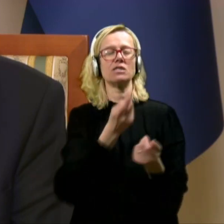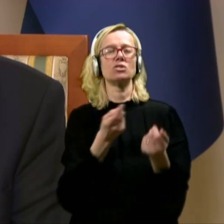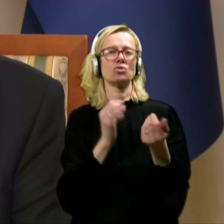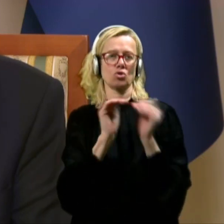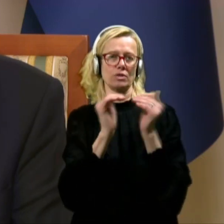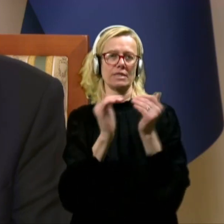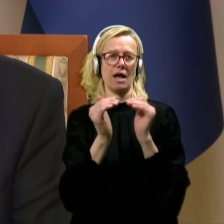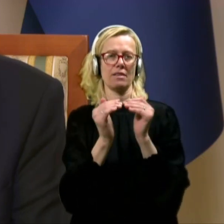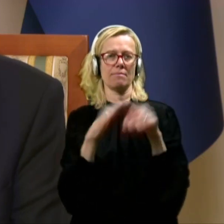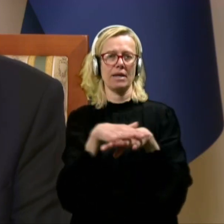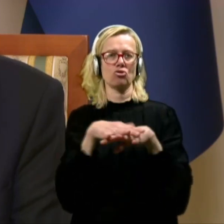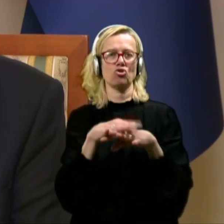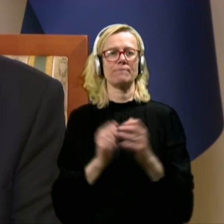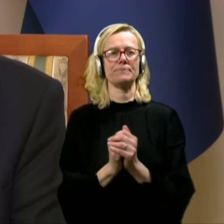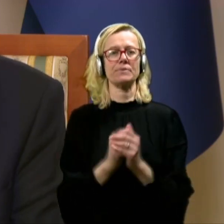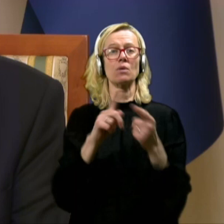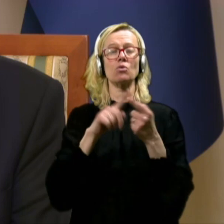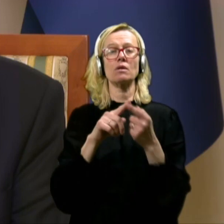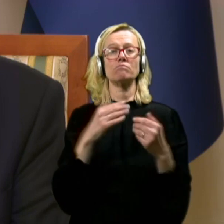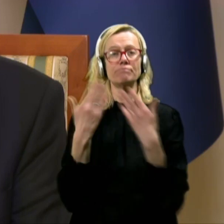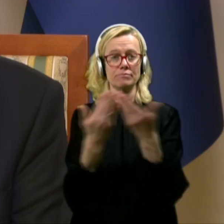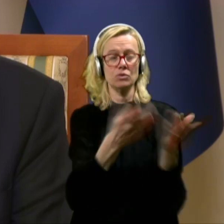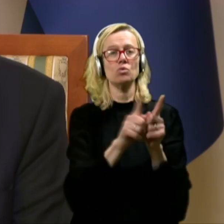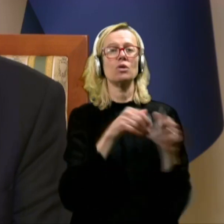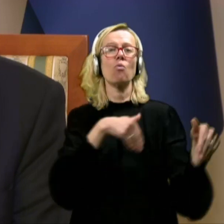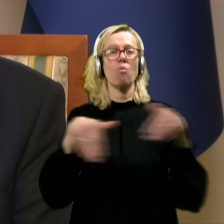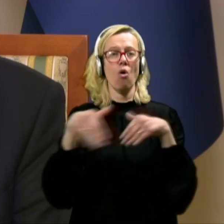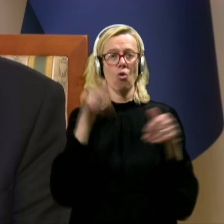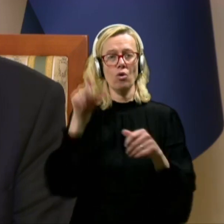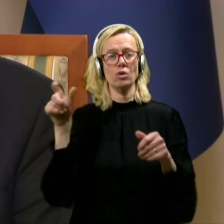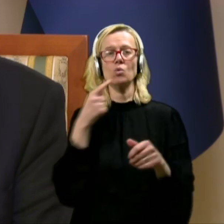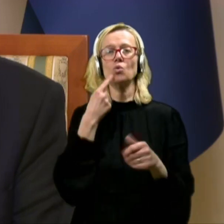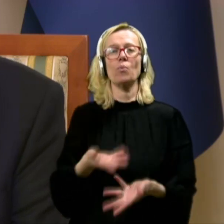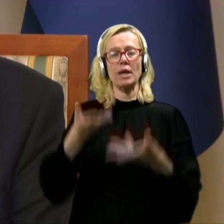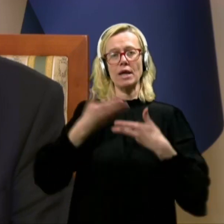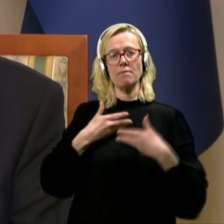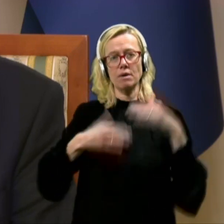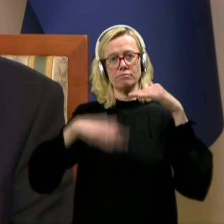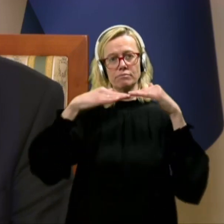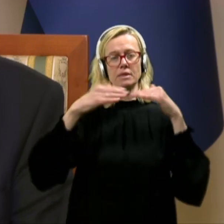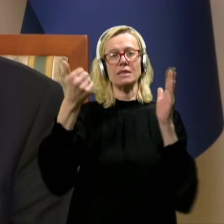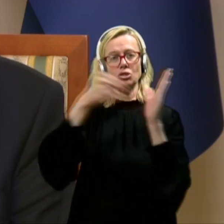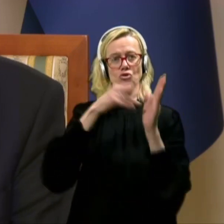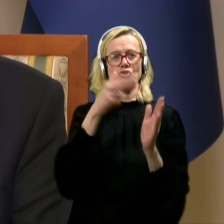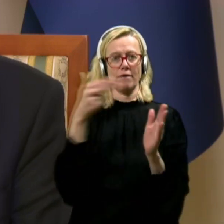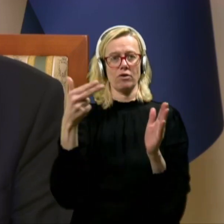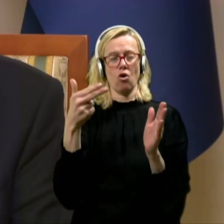mreže. Potem bo šel upokojencev, ki prejemajo do 1000 evrov